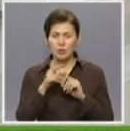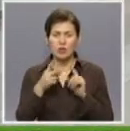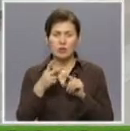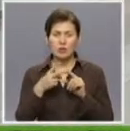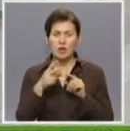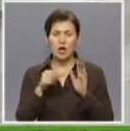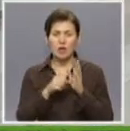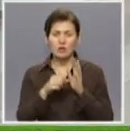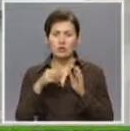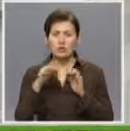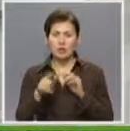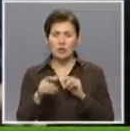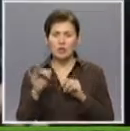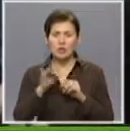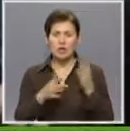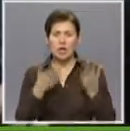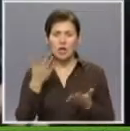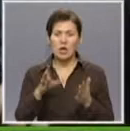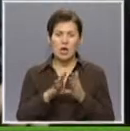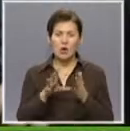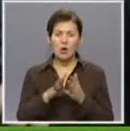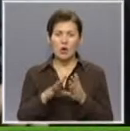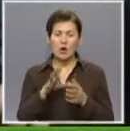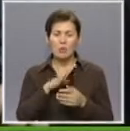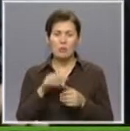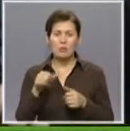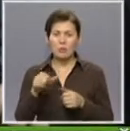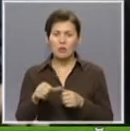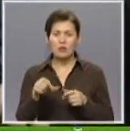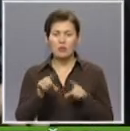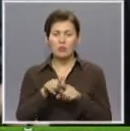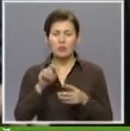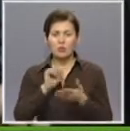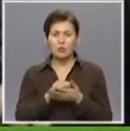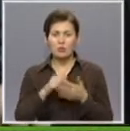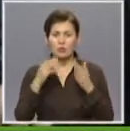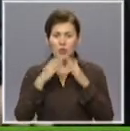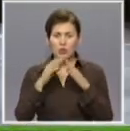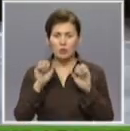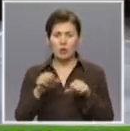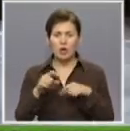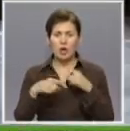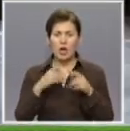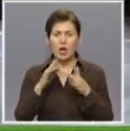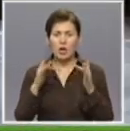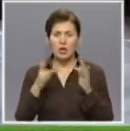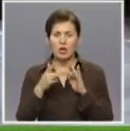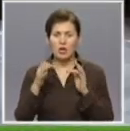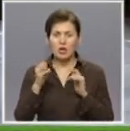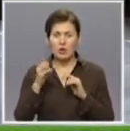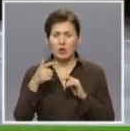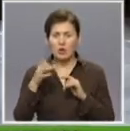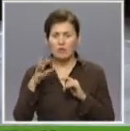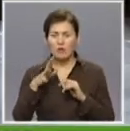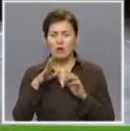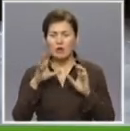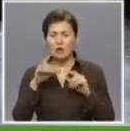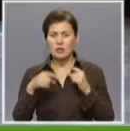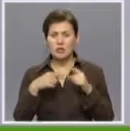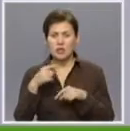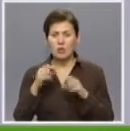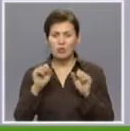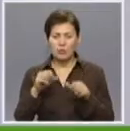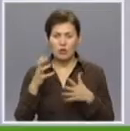рет 600 теңге. Егер электронды қолтаңбаңыз болса, бұл құжатты үйден шықпай-ақ ғаламтор арқылы EGOV сайтынан тегін жүктеуге мүмкіндік